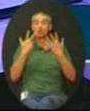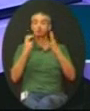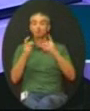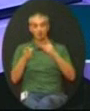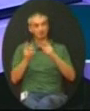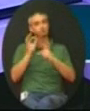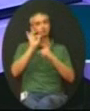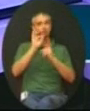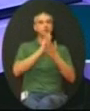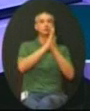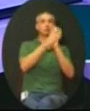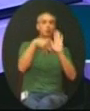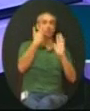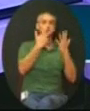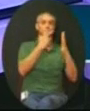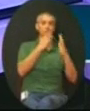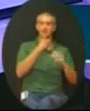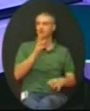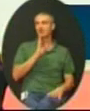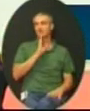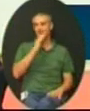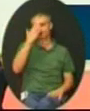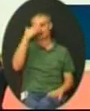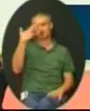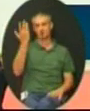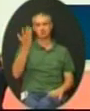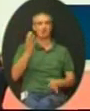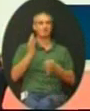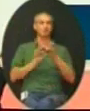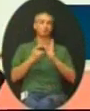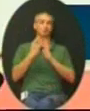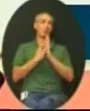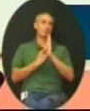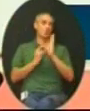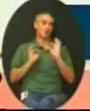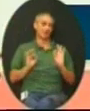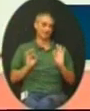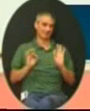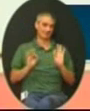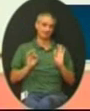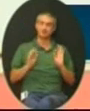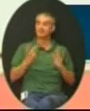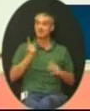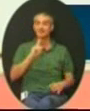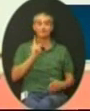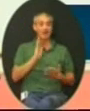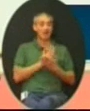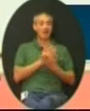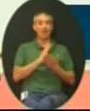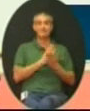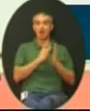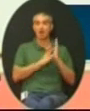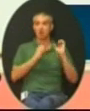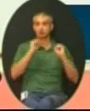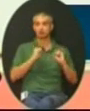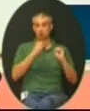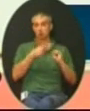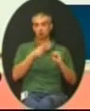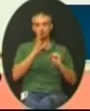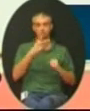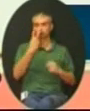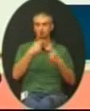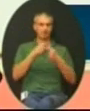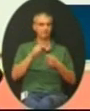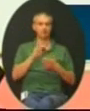80 כדי שהשינוי יהיה של 80? זאת בעיה ידועה במשפט החוקתי. אגב, יכולים להיות, אלה שקבעו בכלל את חוקי היסוד, אגב, יכולים להיות שני